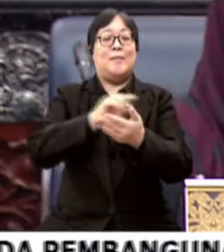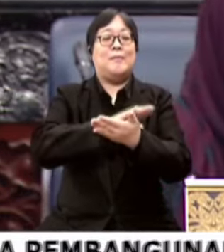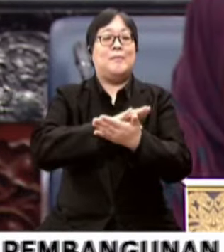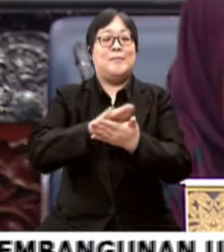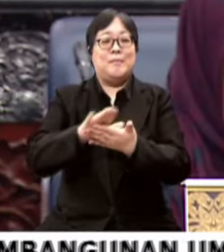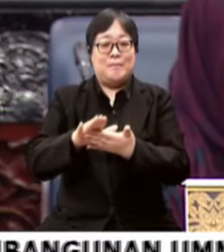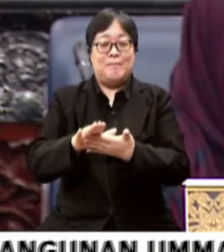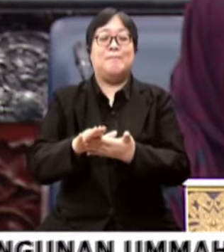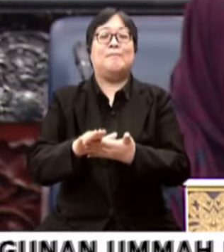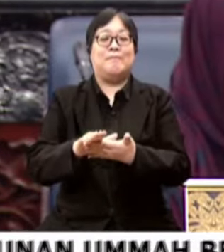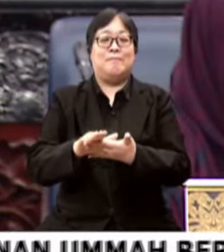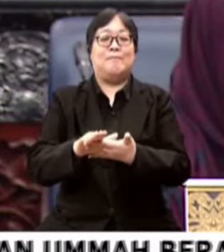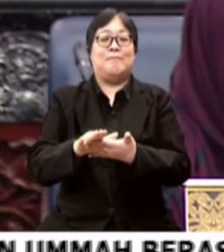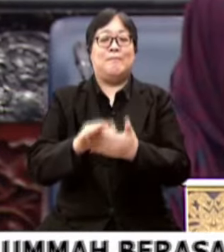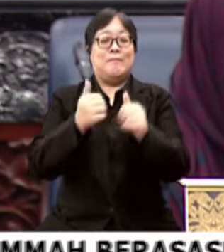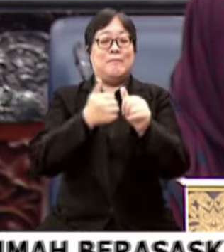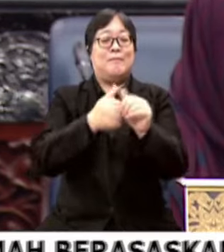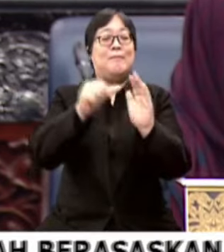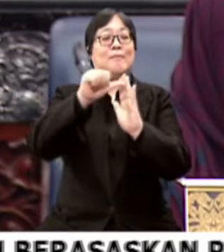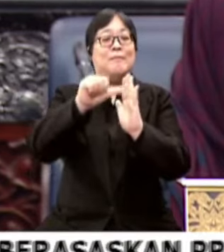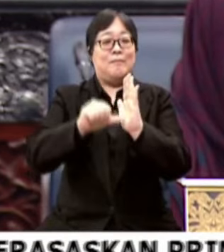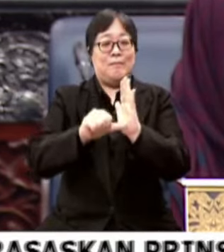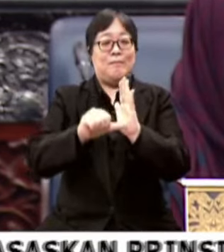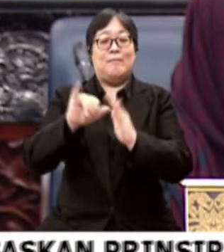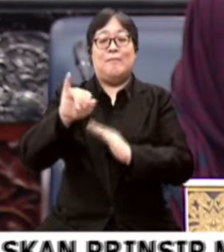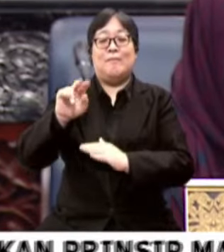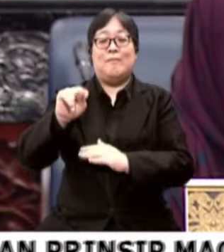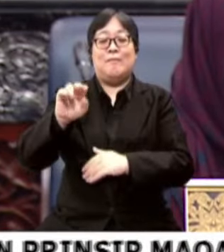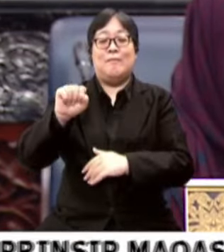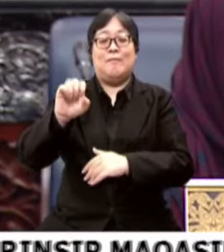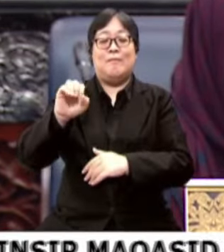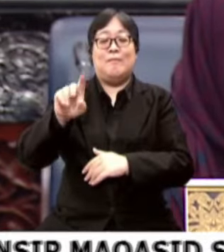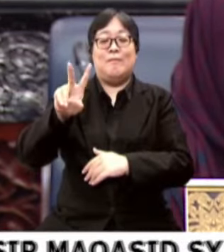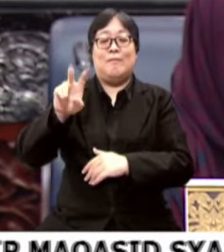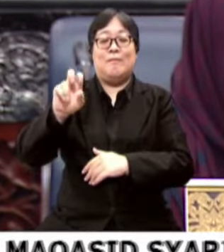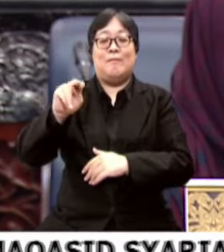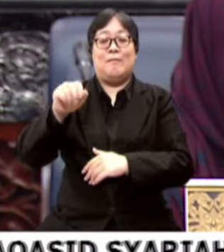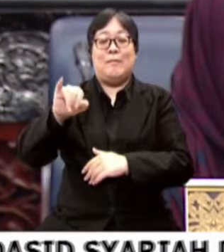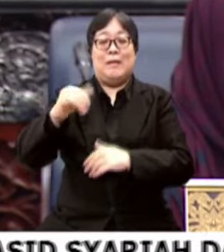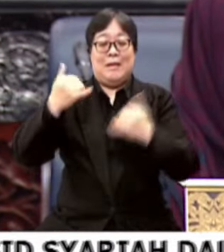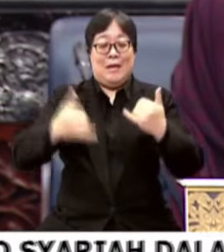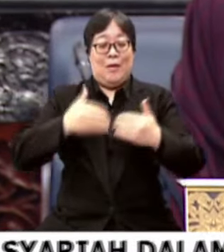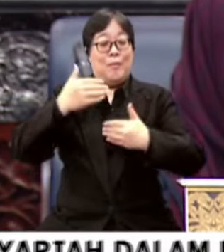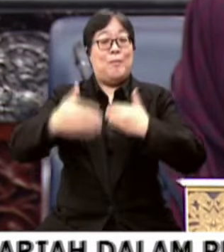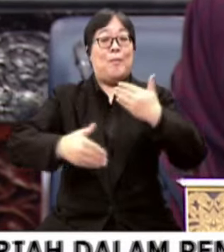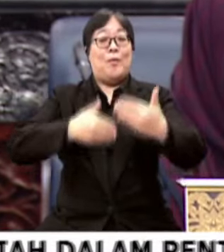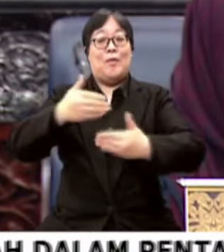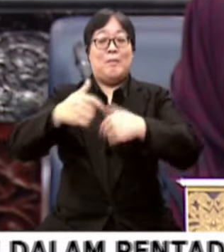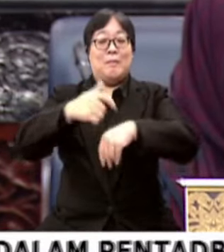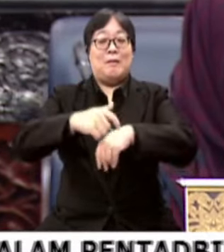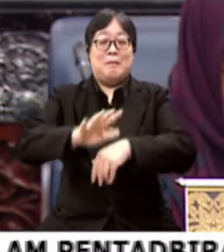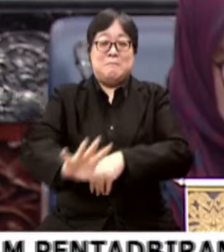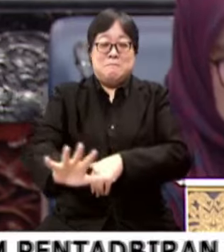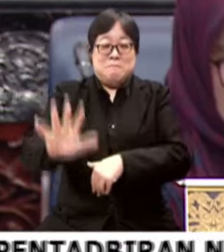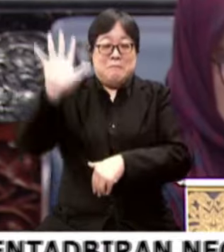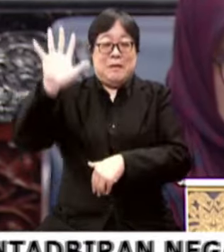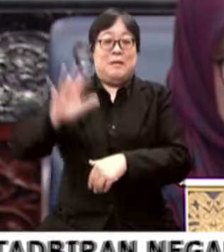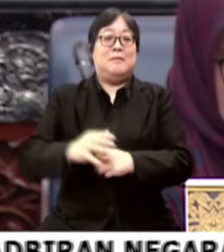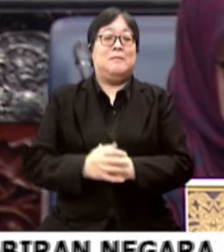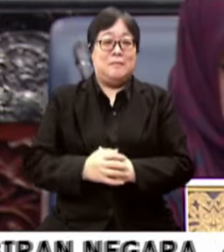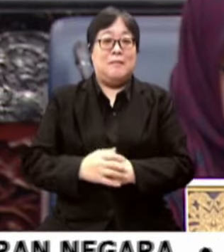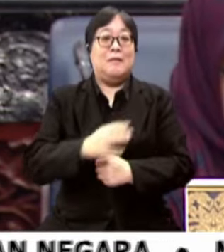yang ada di dalam akta yang mana sekarang ini proses itu mengambil masa yang lama dan